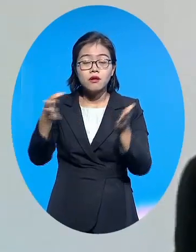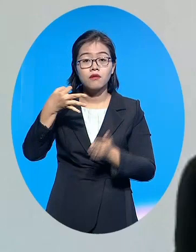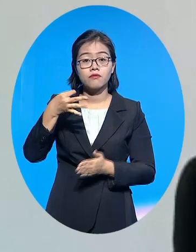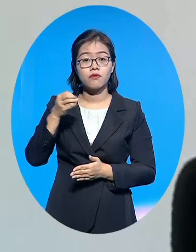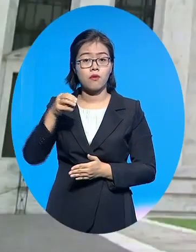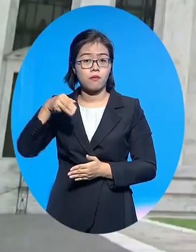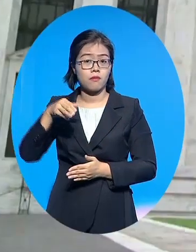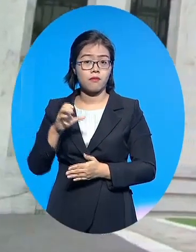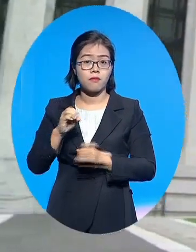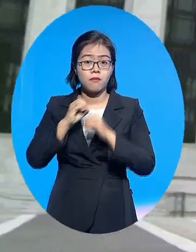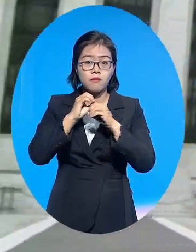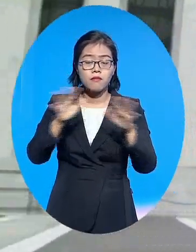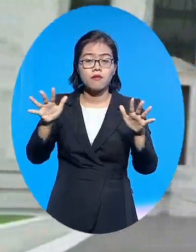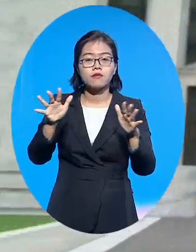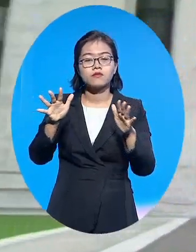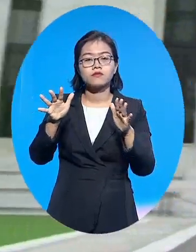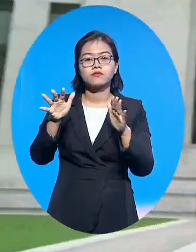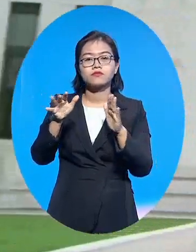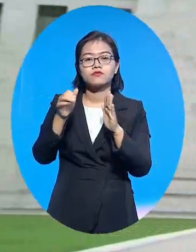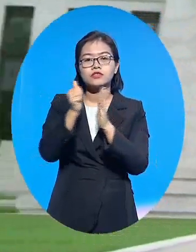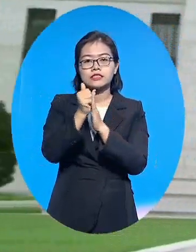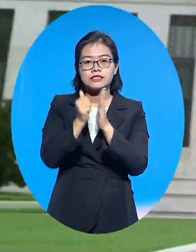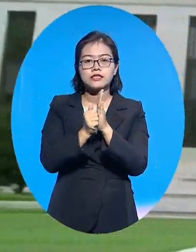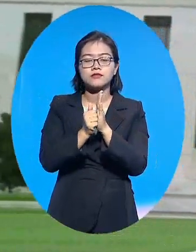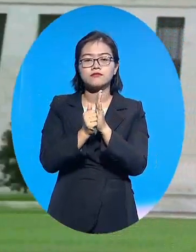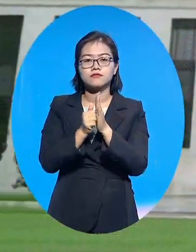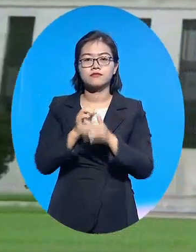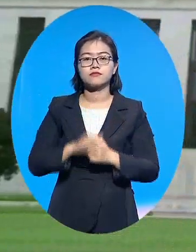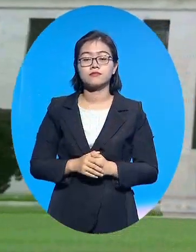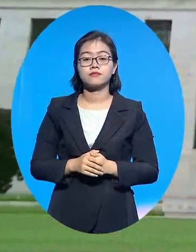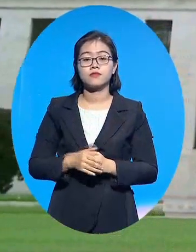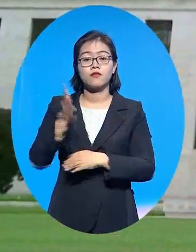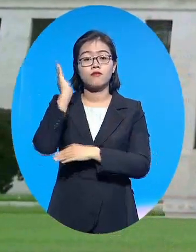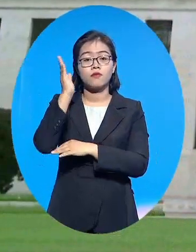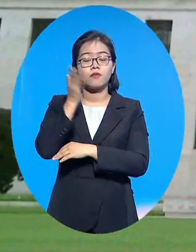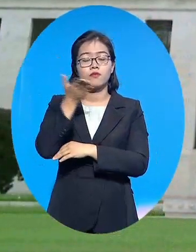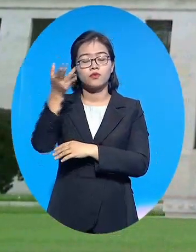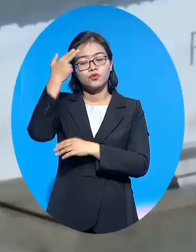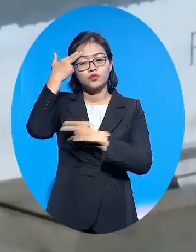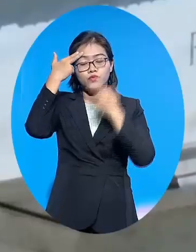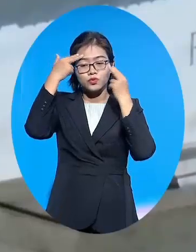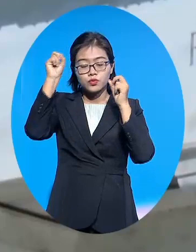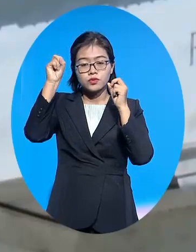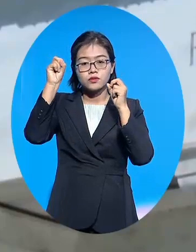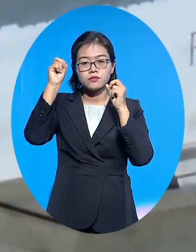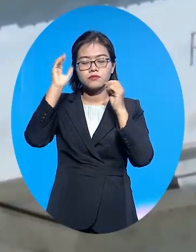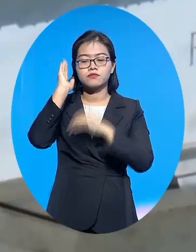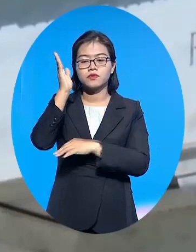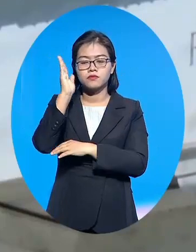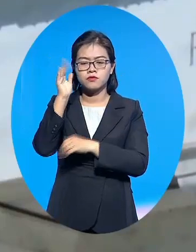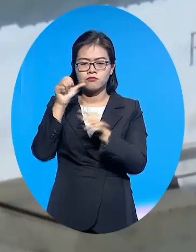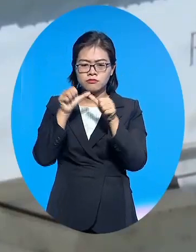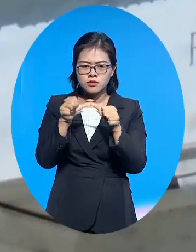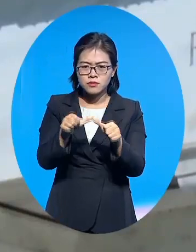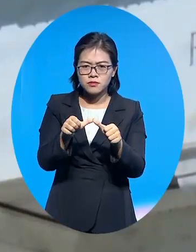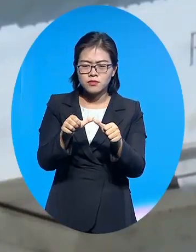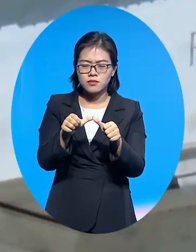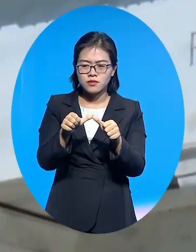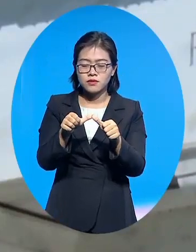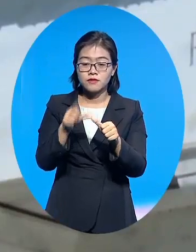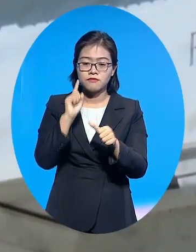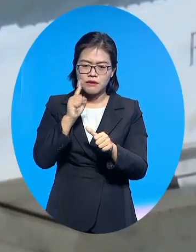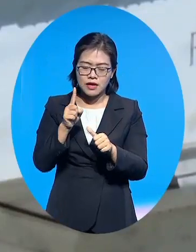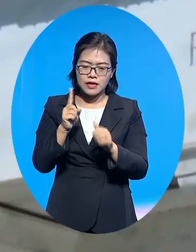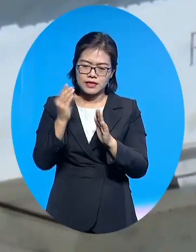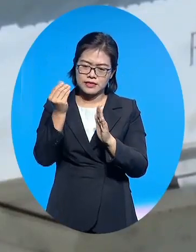phép trong bài phát biểu sau cuộc họp chủ tịch phát jeon power nhấn mạnh mục tiêu của cơ quan này là đưa lạm phát trở về